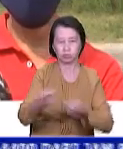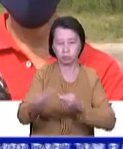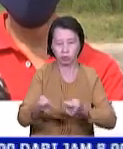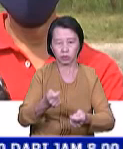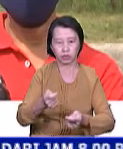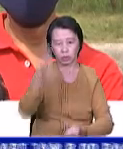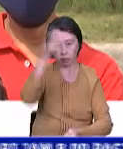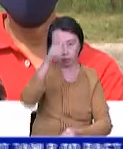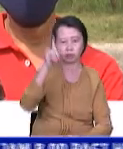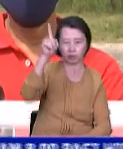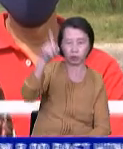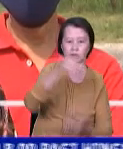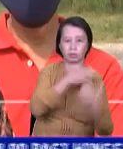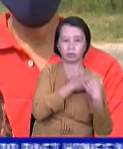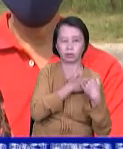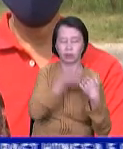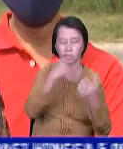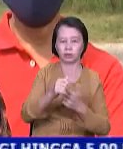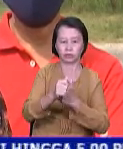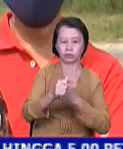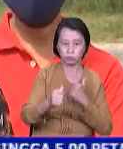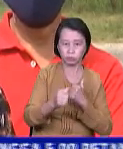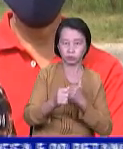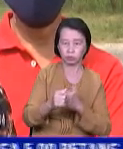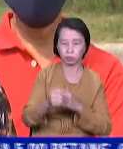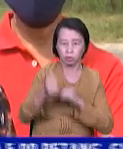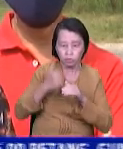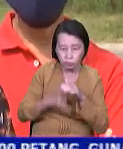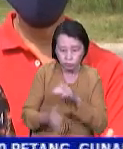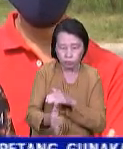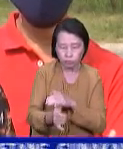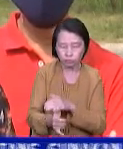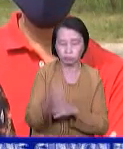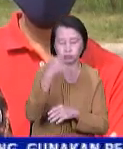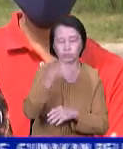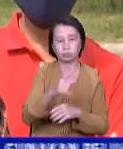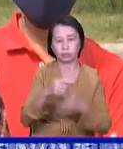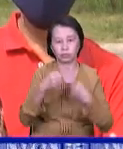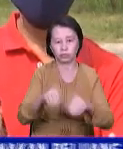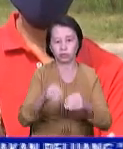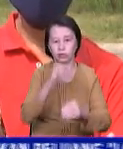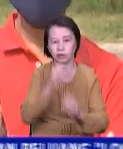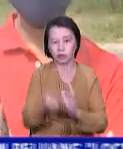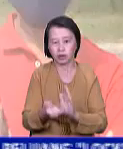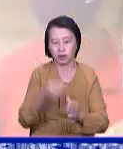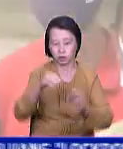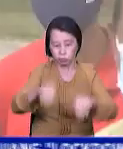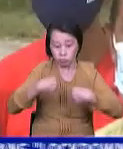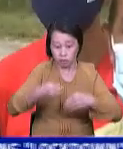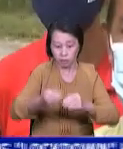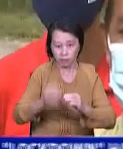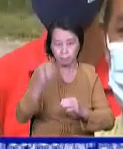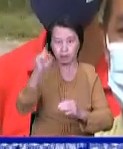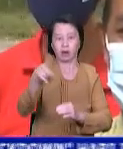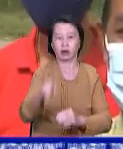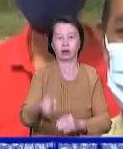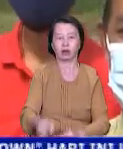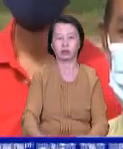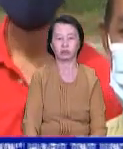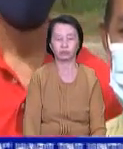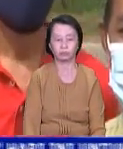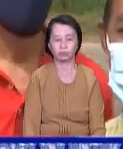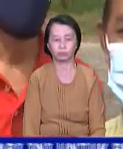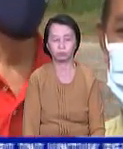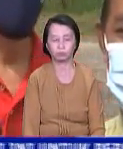kalah hanya untuk nounce kependudukan untuk mencegah Faye penjual tidak jual lihat-lihat lebih dan pada itu